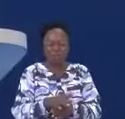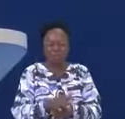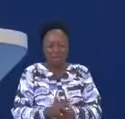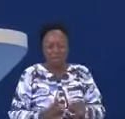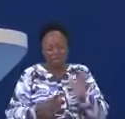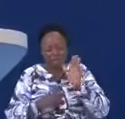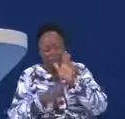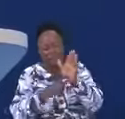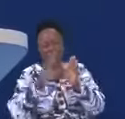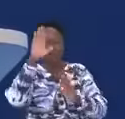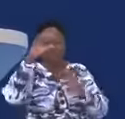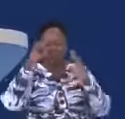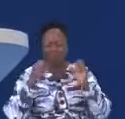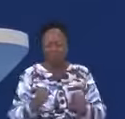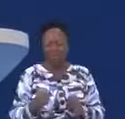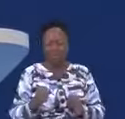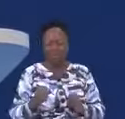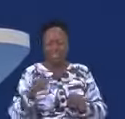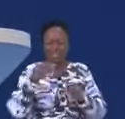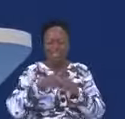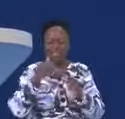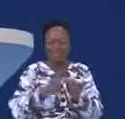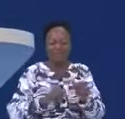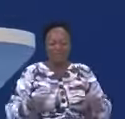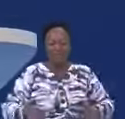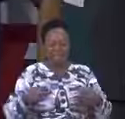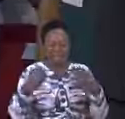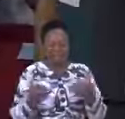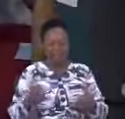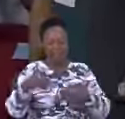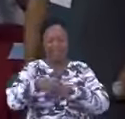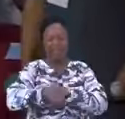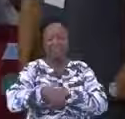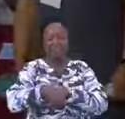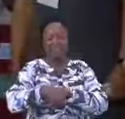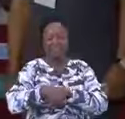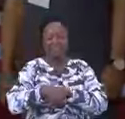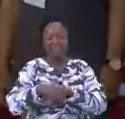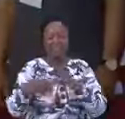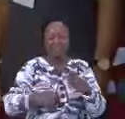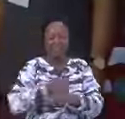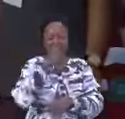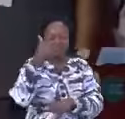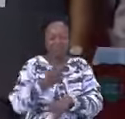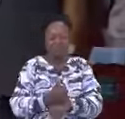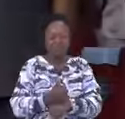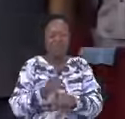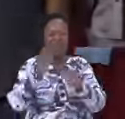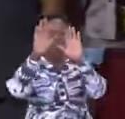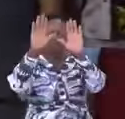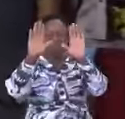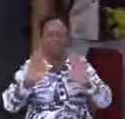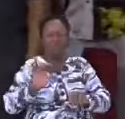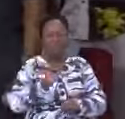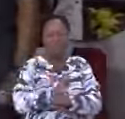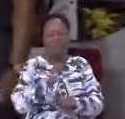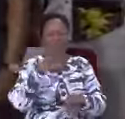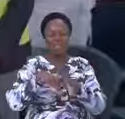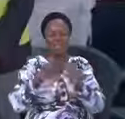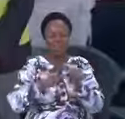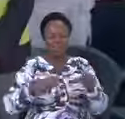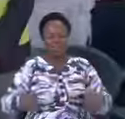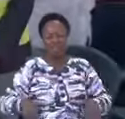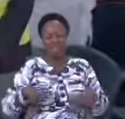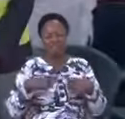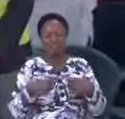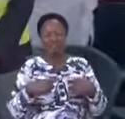dans chaque vie ce soir confirme les miracles dans chaque vie au nom de